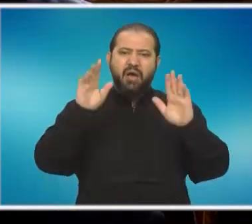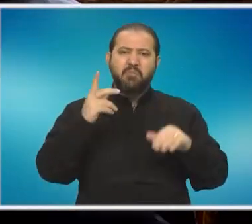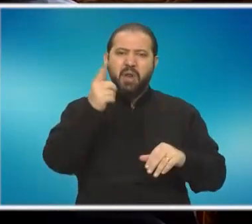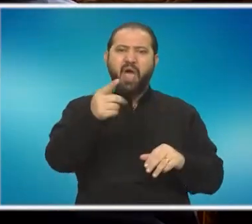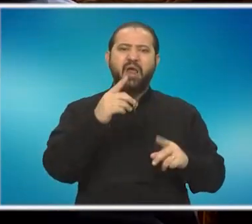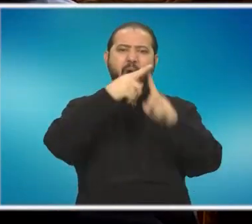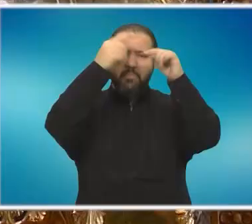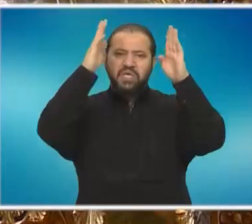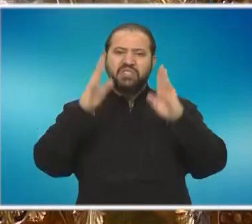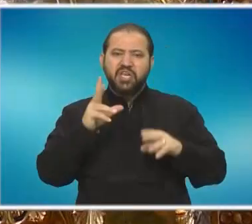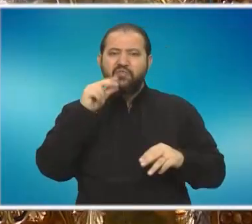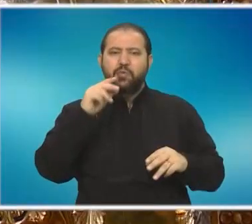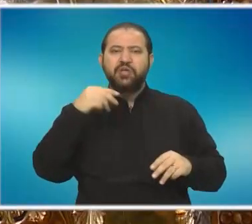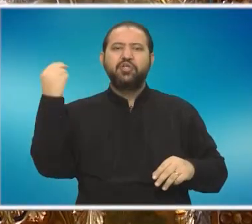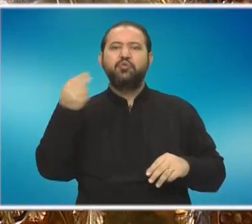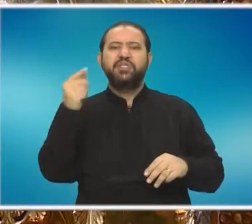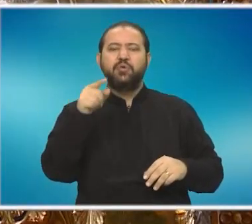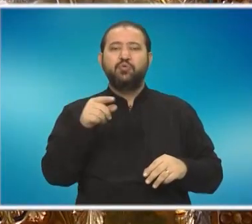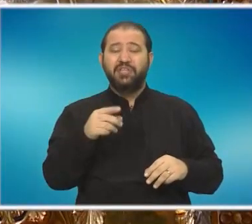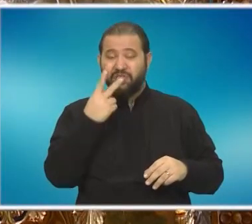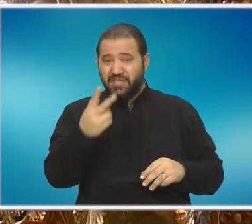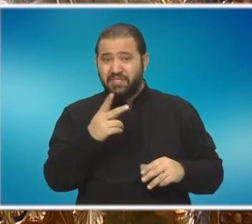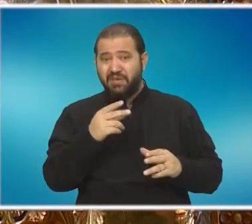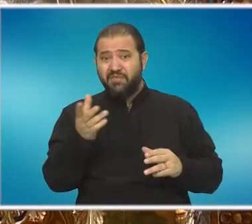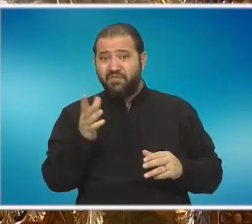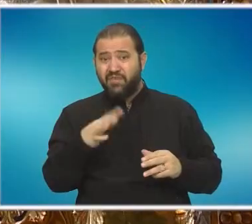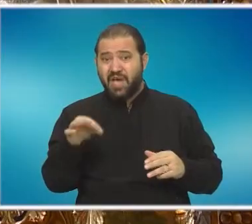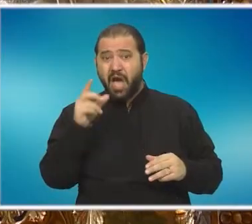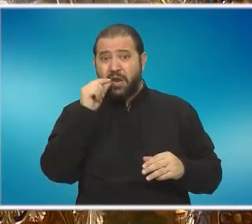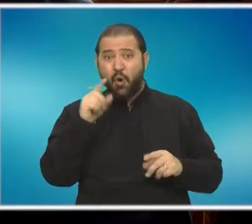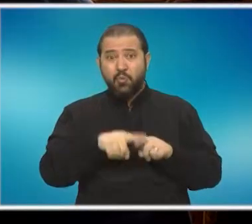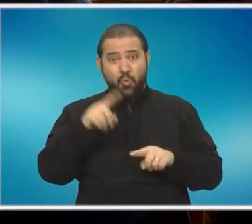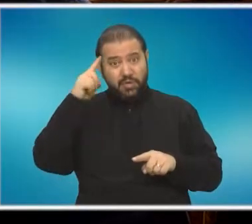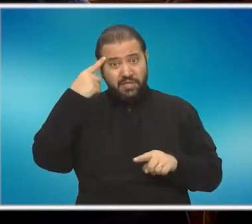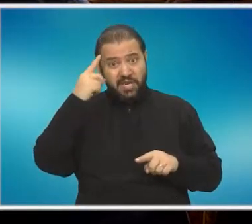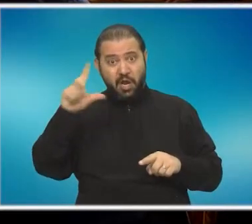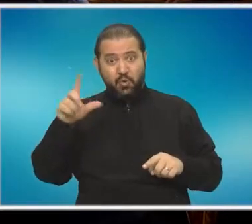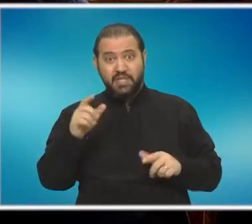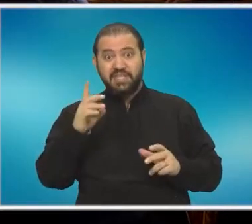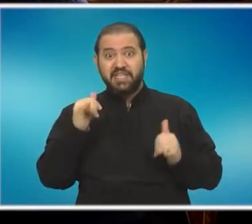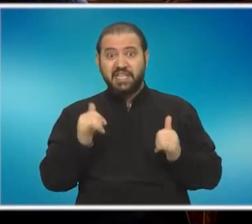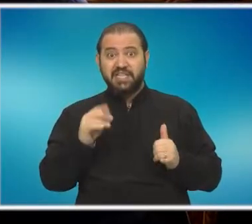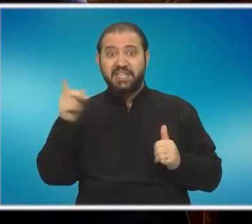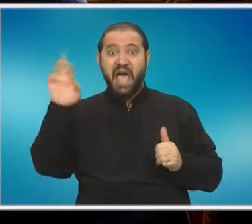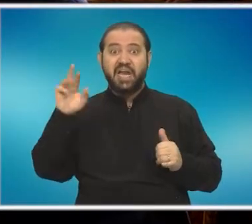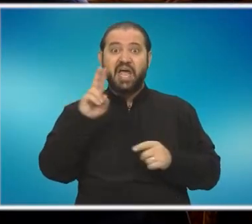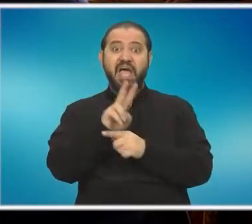sunt atâtea opinii. Mentalități, opinii. Dar în momentul în care lucrezi prin propria